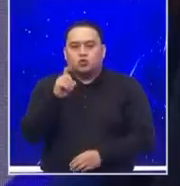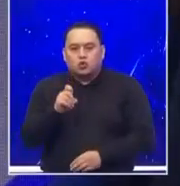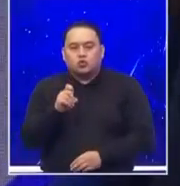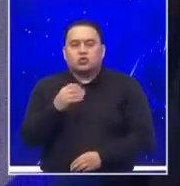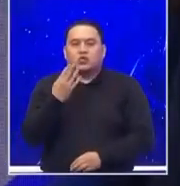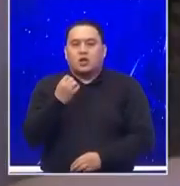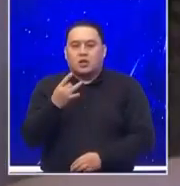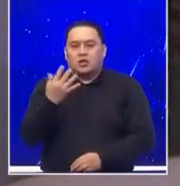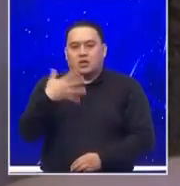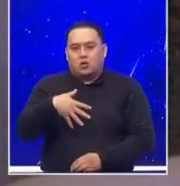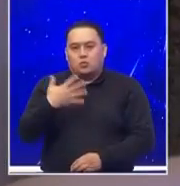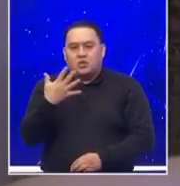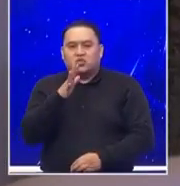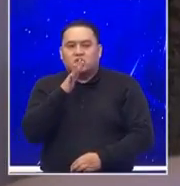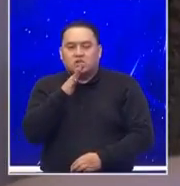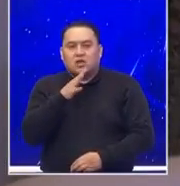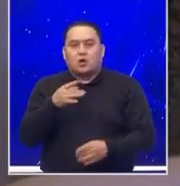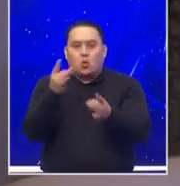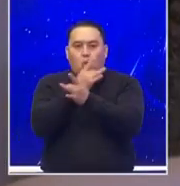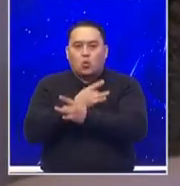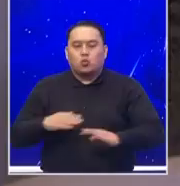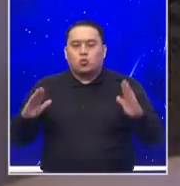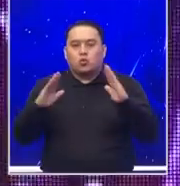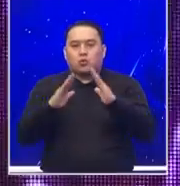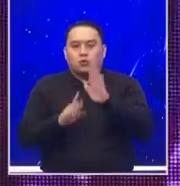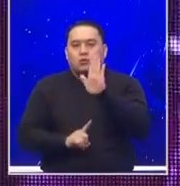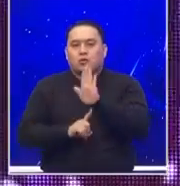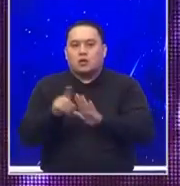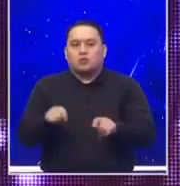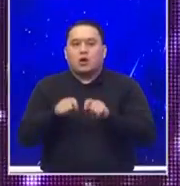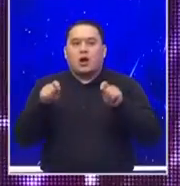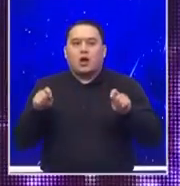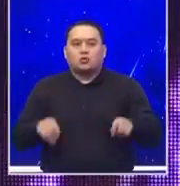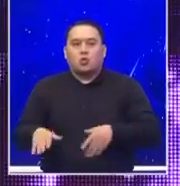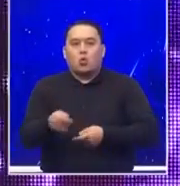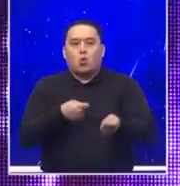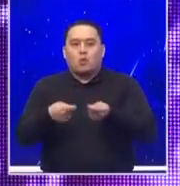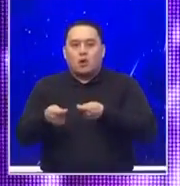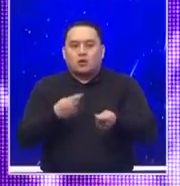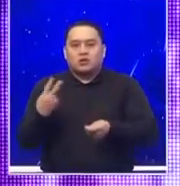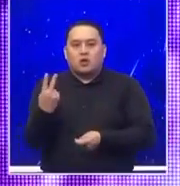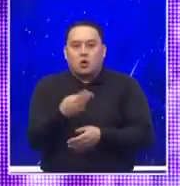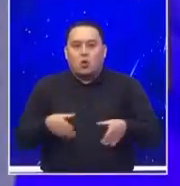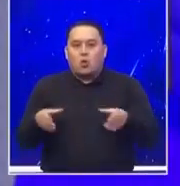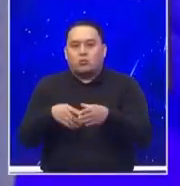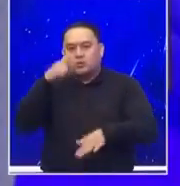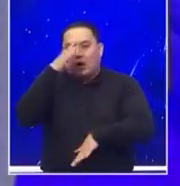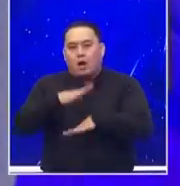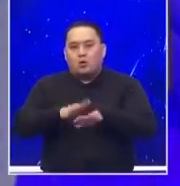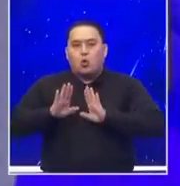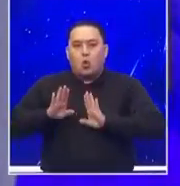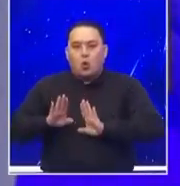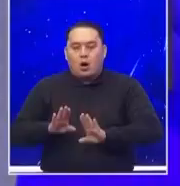үнжариясының мерейлі жылы Ілияс Жансүгіров атындағы мәдениет сарайында салтанатты ашылды. Өңір басшысы атынан қос ұжымды облыс әкімінің